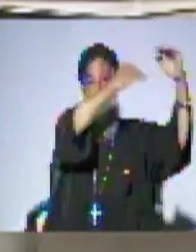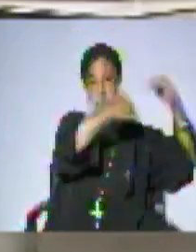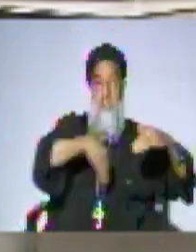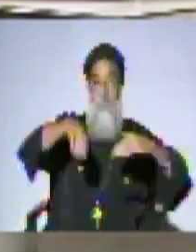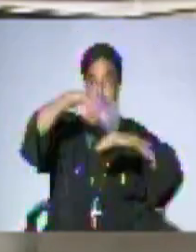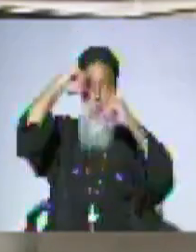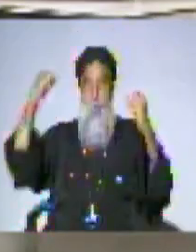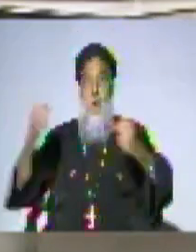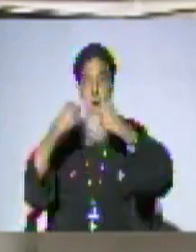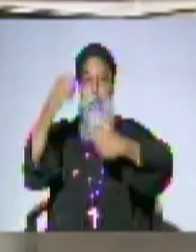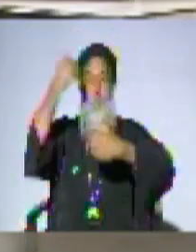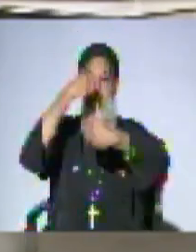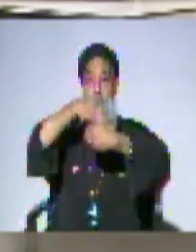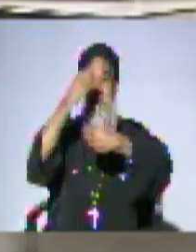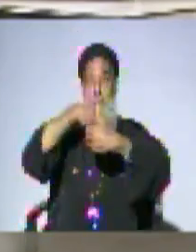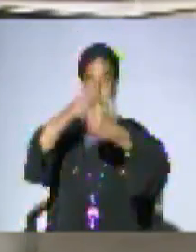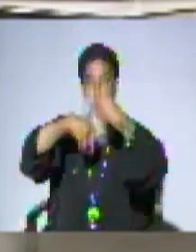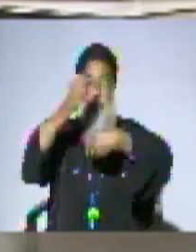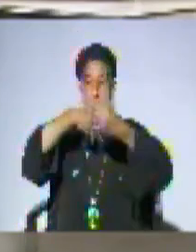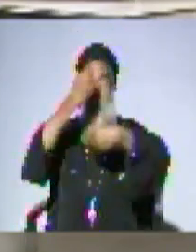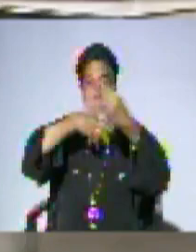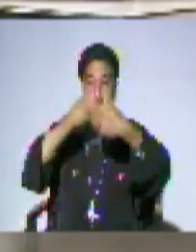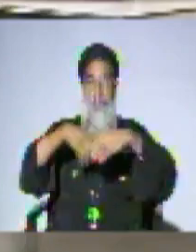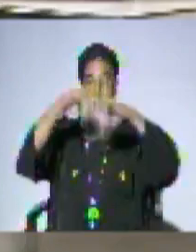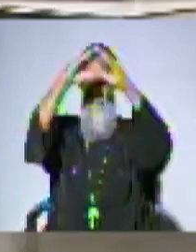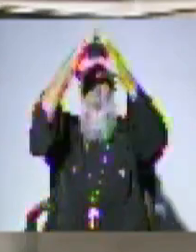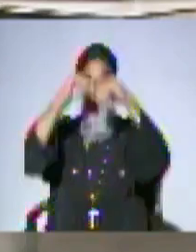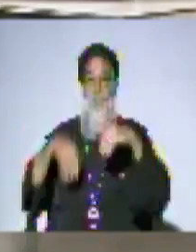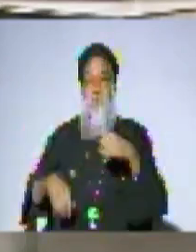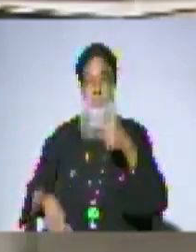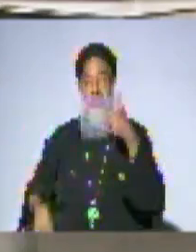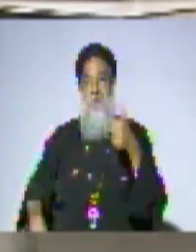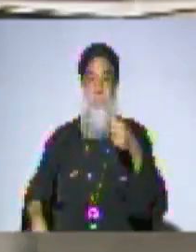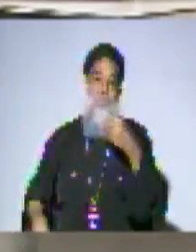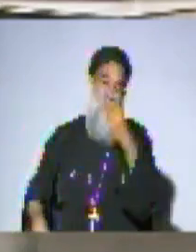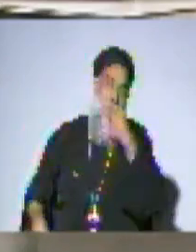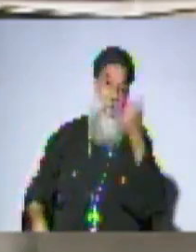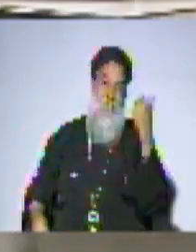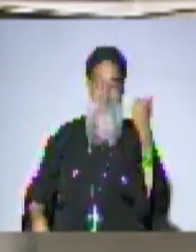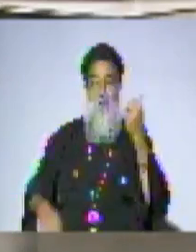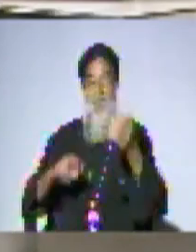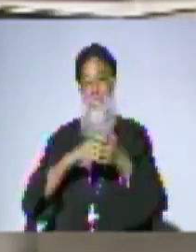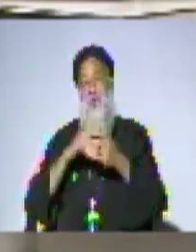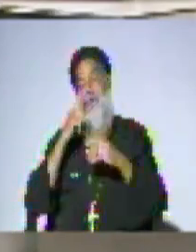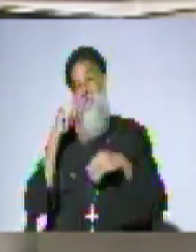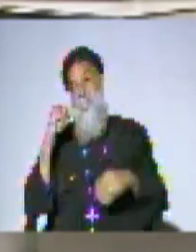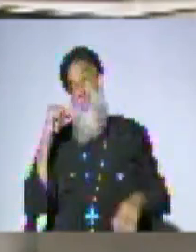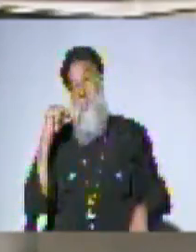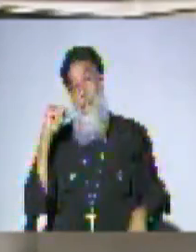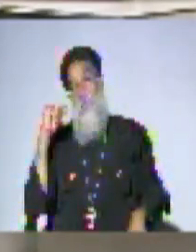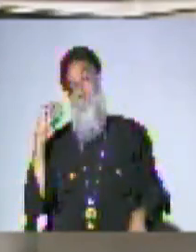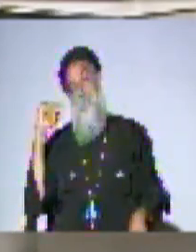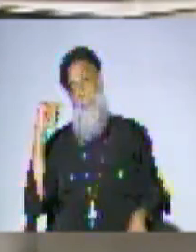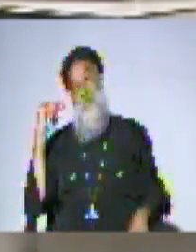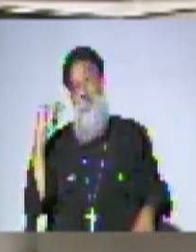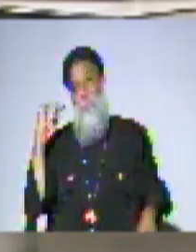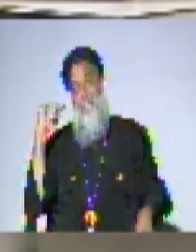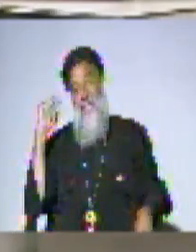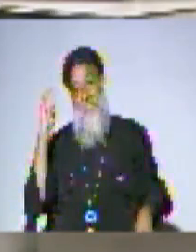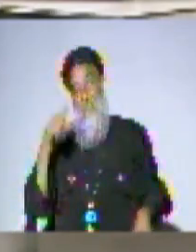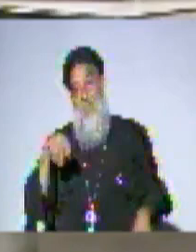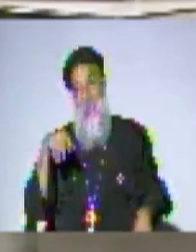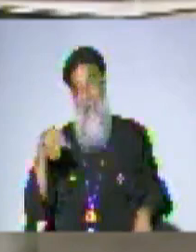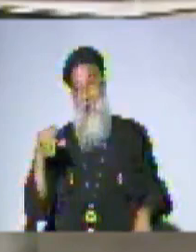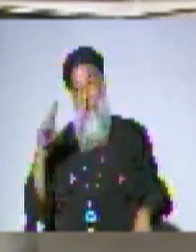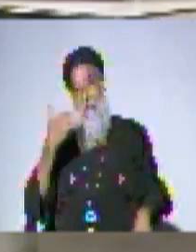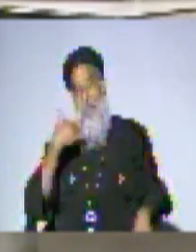فيهاش وعندنا فيه، وده يوري مصر محظوظة دايما بعمل ربنا يعني. صحيح فيها